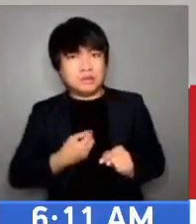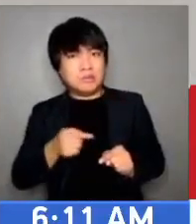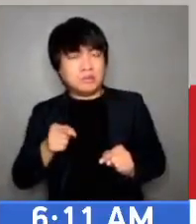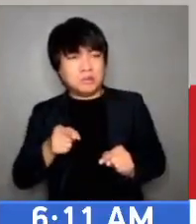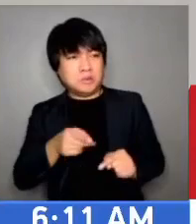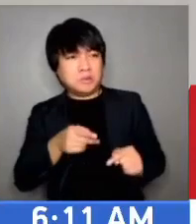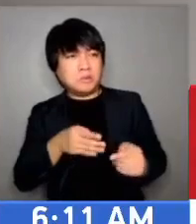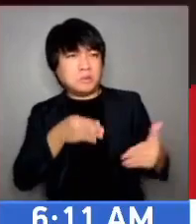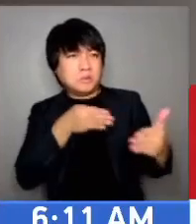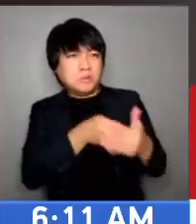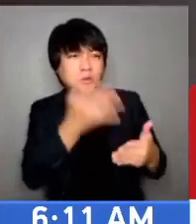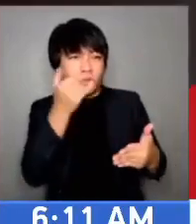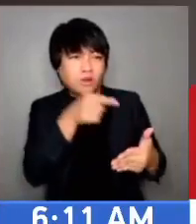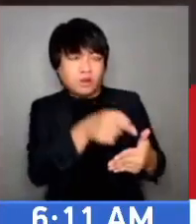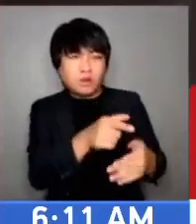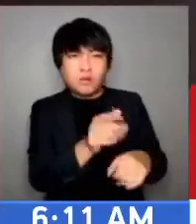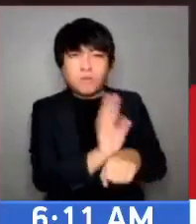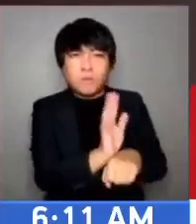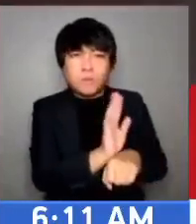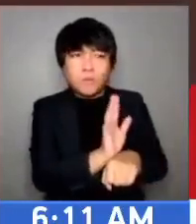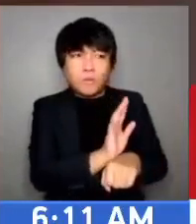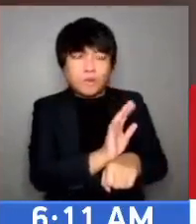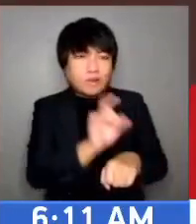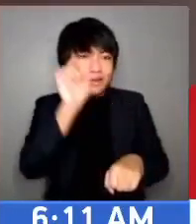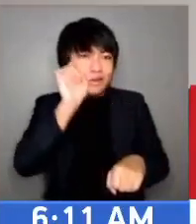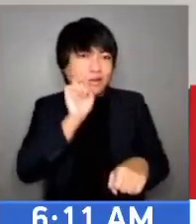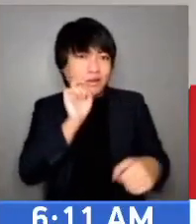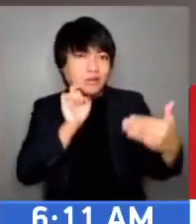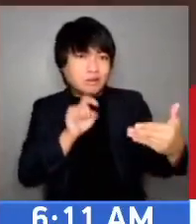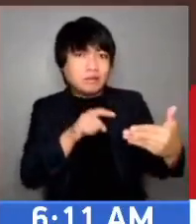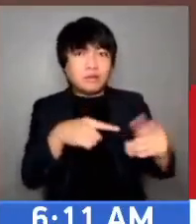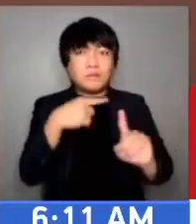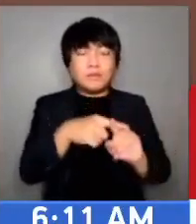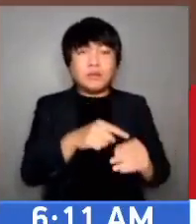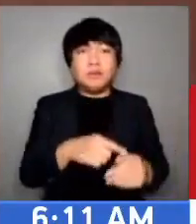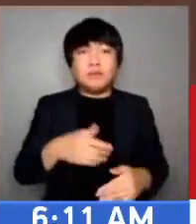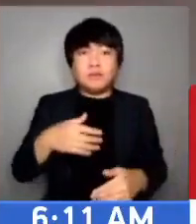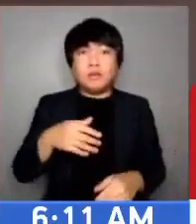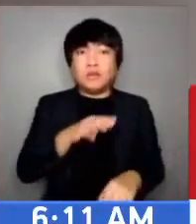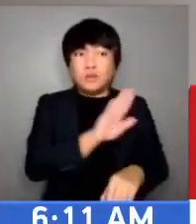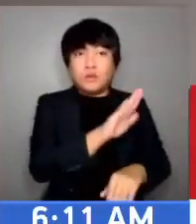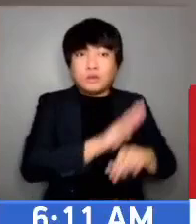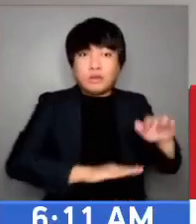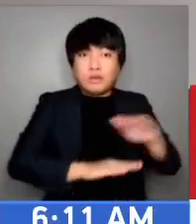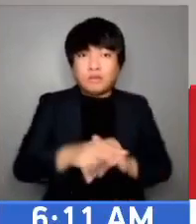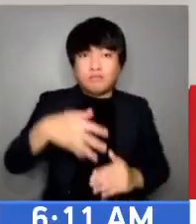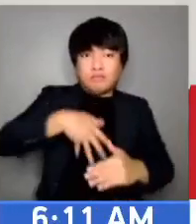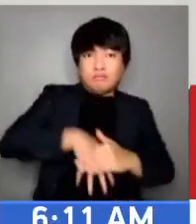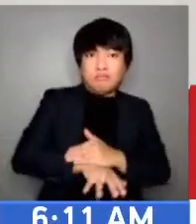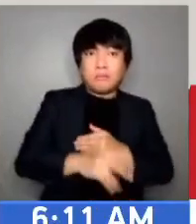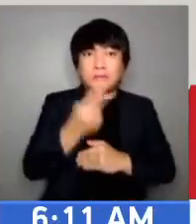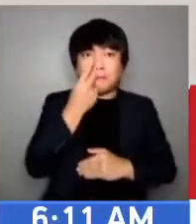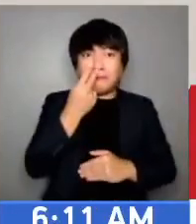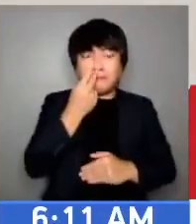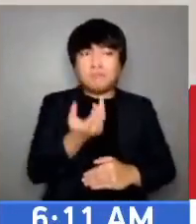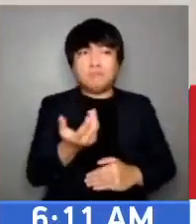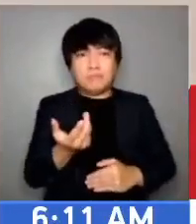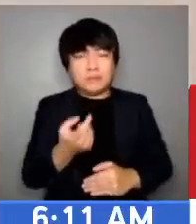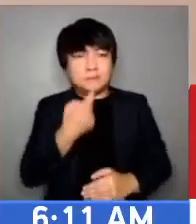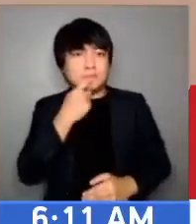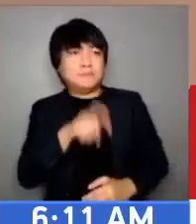at tinangkang ilagay ang kanyang kamay sa masyalang bahagi ng katawan ng driver. Desididong magsampa ng reklamo ang pasahero laban sa